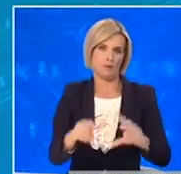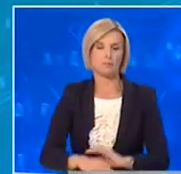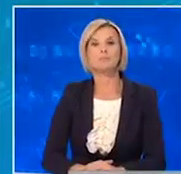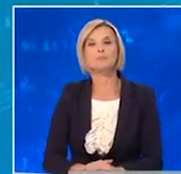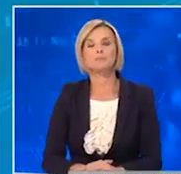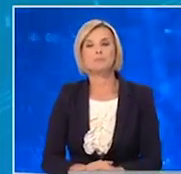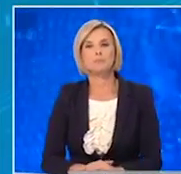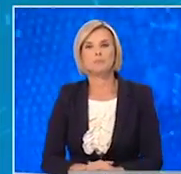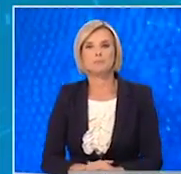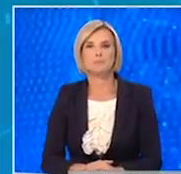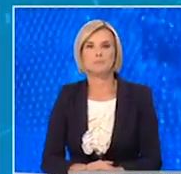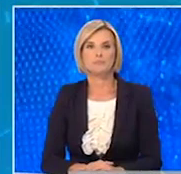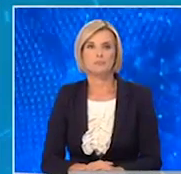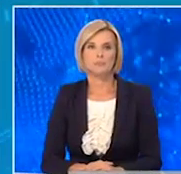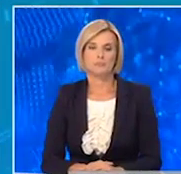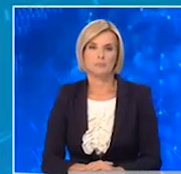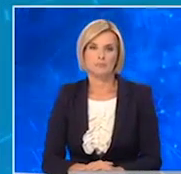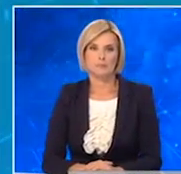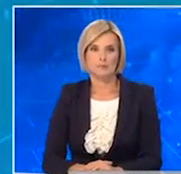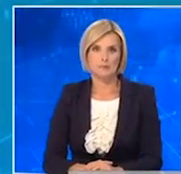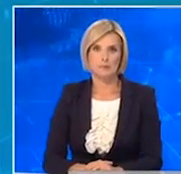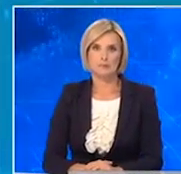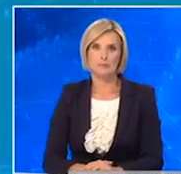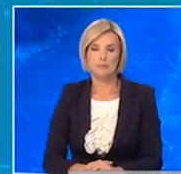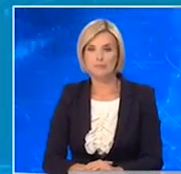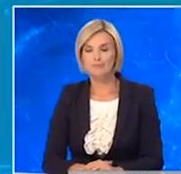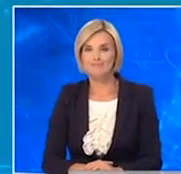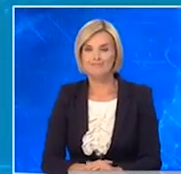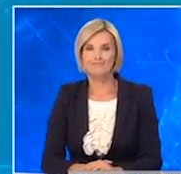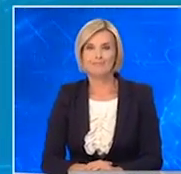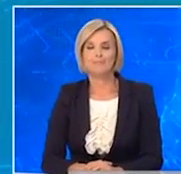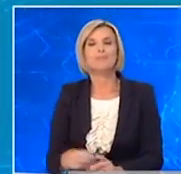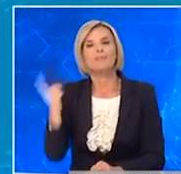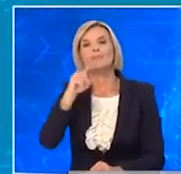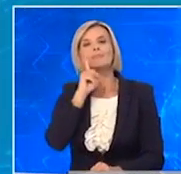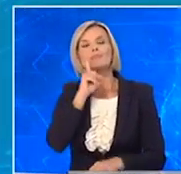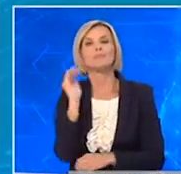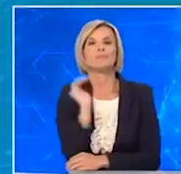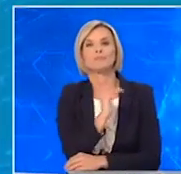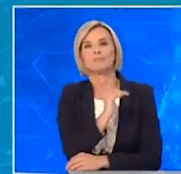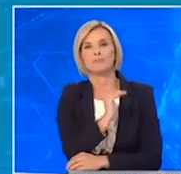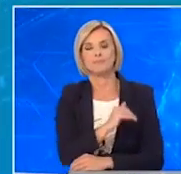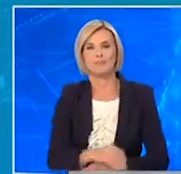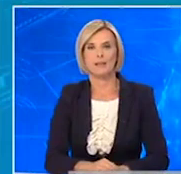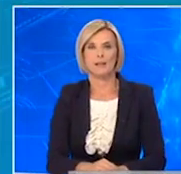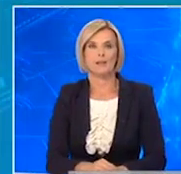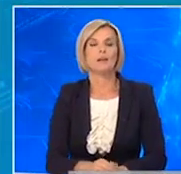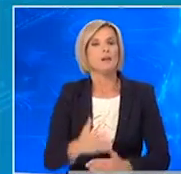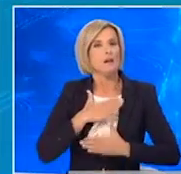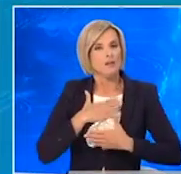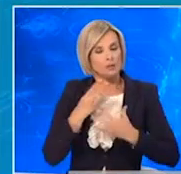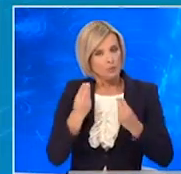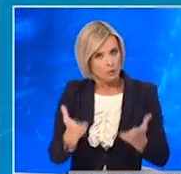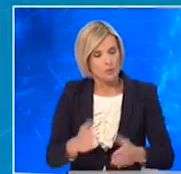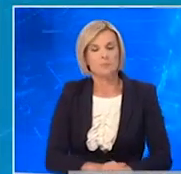Θα πάρουμε και μία τελευταία ερώτηση, την κυρία Κρουστάλη από το Page News. Ευχαριστώ πολύ.